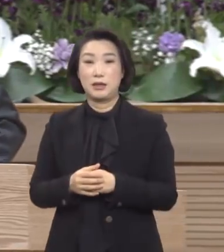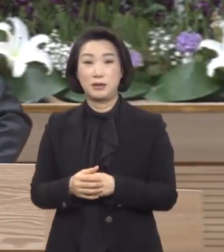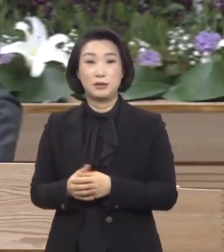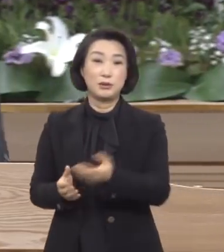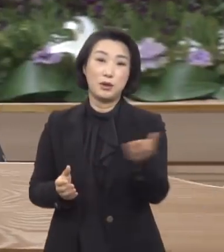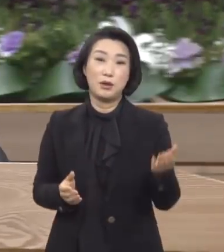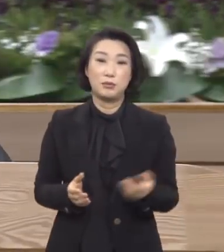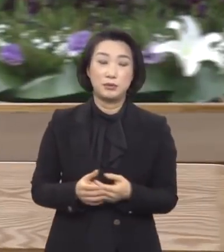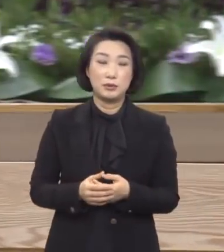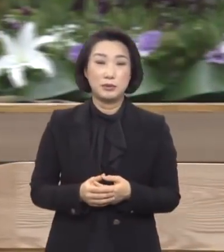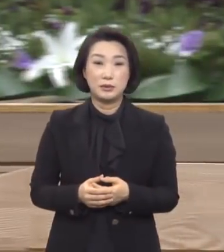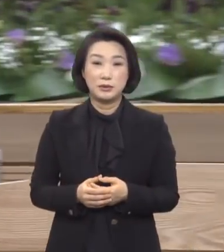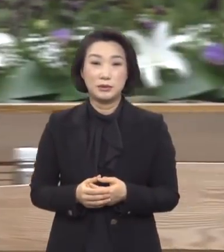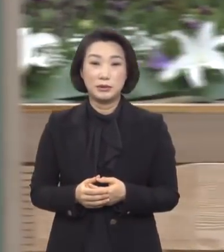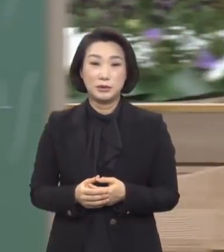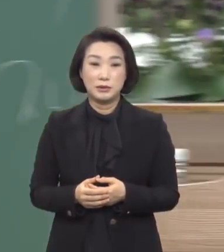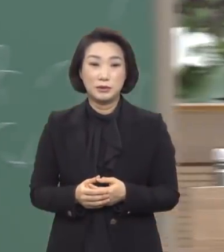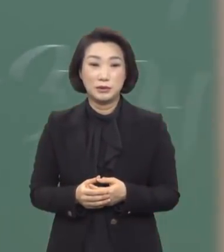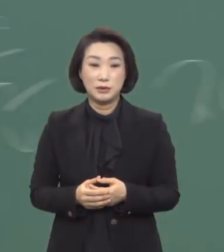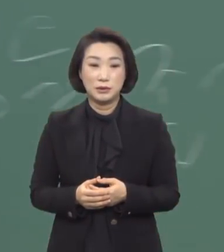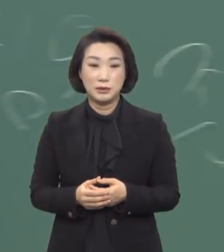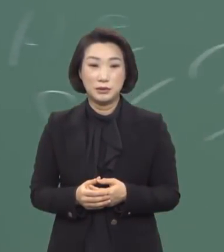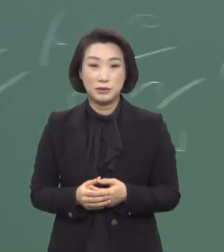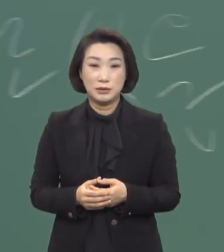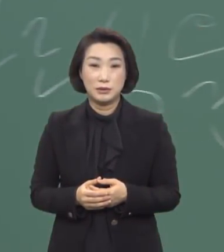여러분, 보세요.